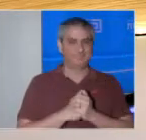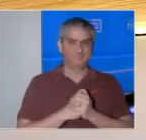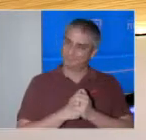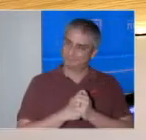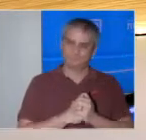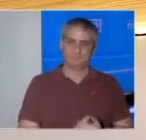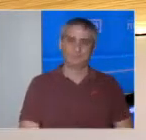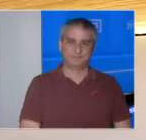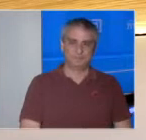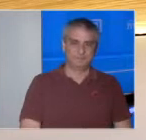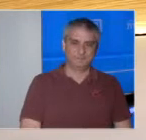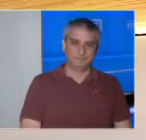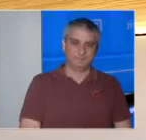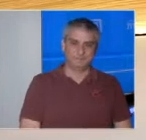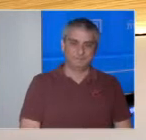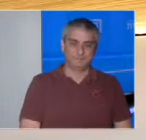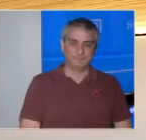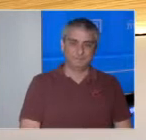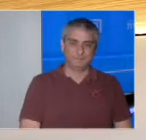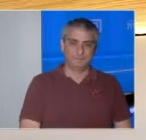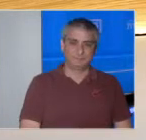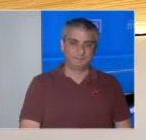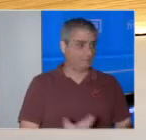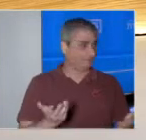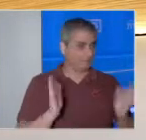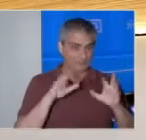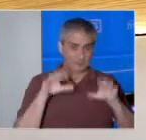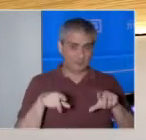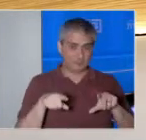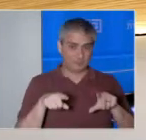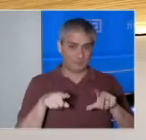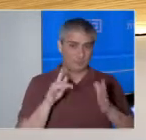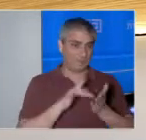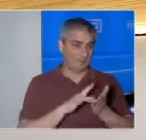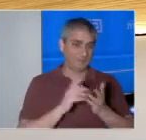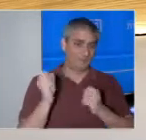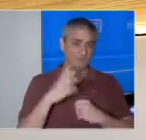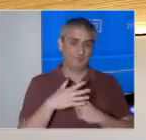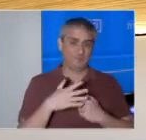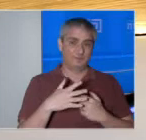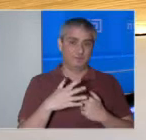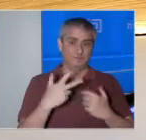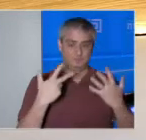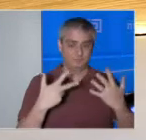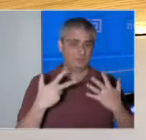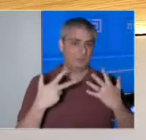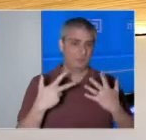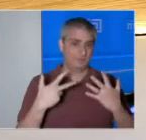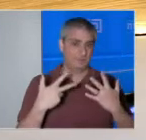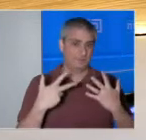תודה, ערב טוב. ערב טוב. טוב, אז גם הגשם נמצא ומגיע,